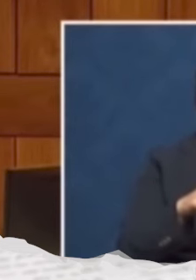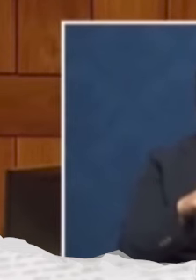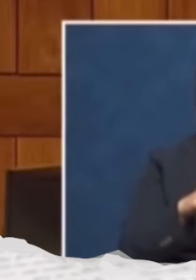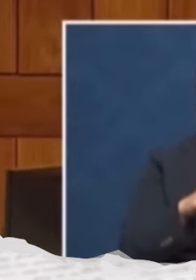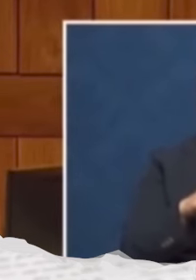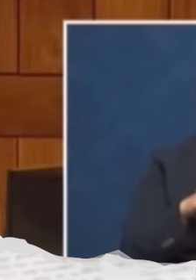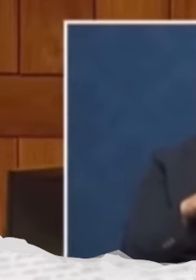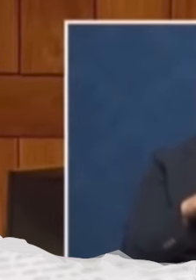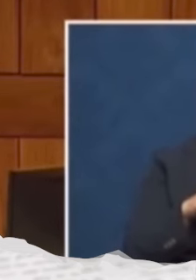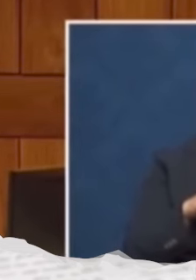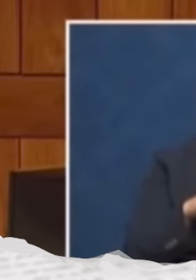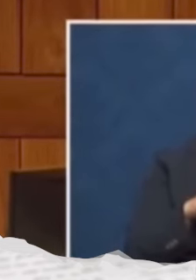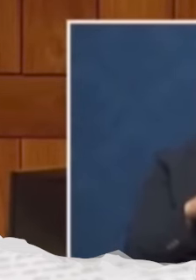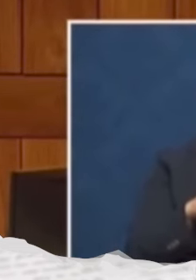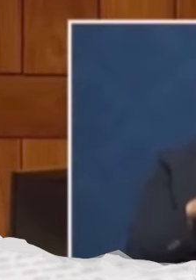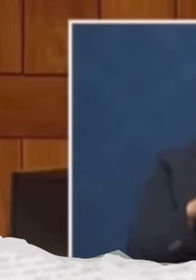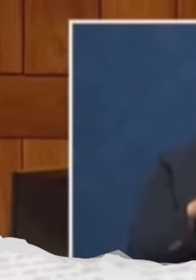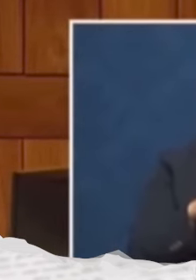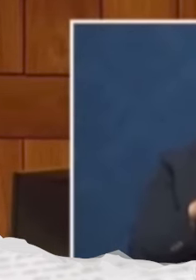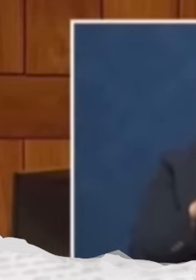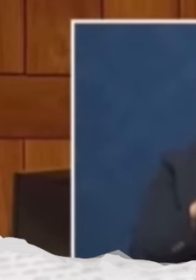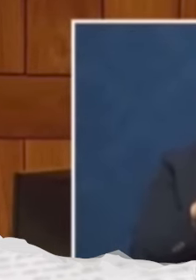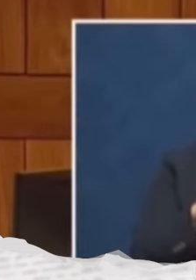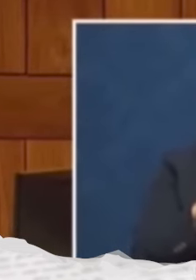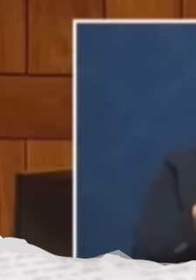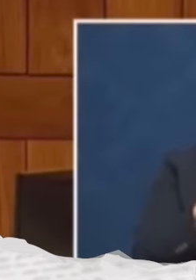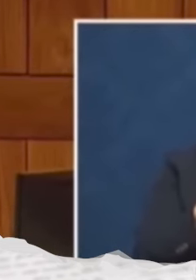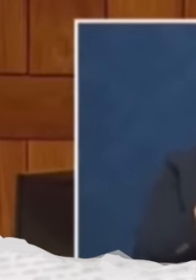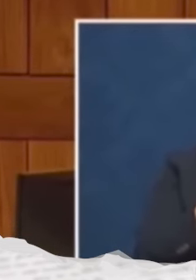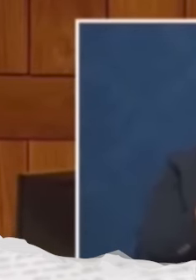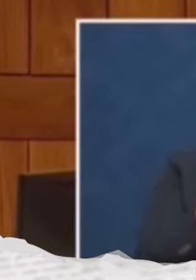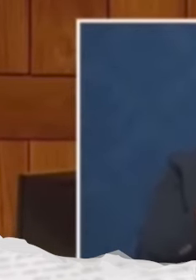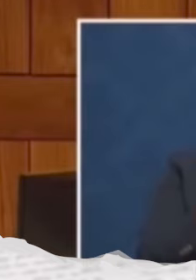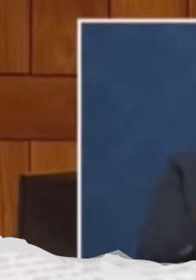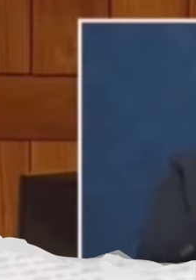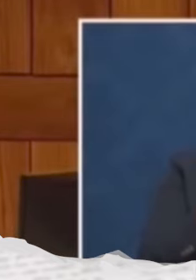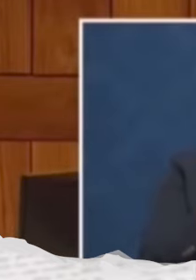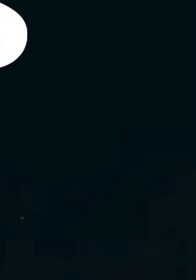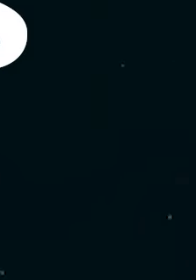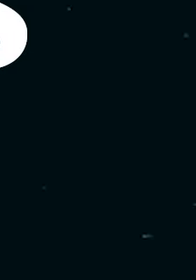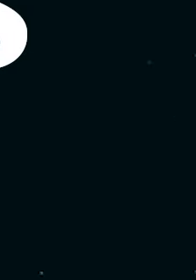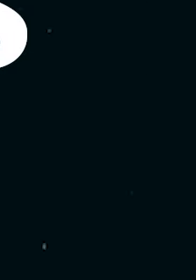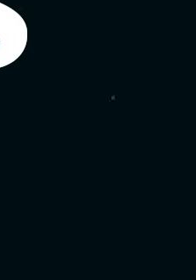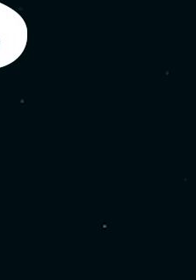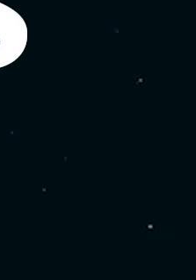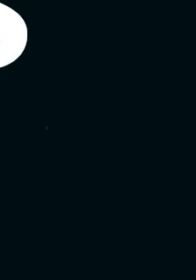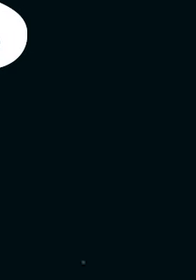ะมีการทุจริตเนี่ยก็คงเป็นหลักฐานที่ชัดเจนอยู่แล้วเดี๋ยวก็คงจะมีการตรวจสอบในภายภาคหน้าครับ